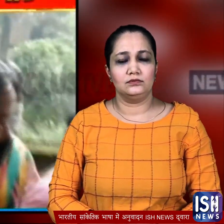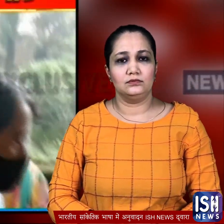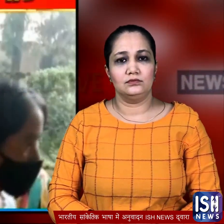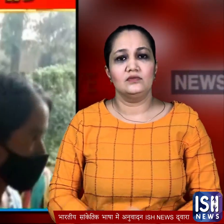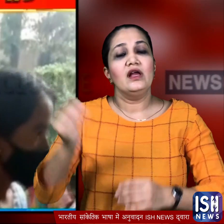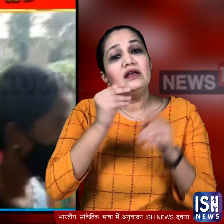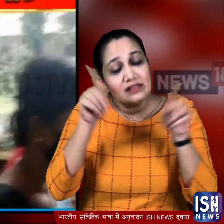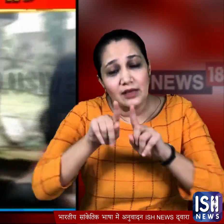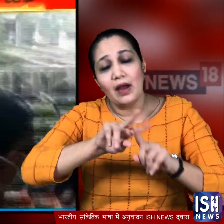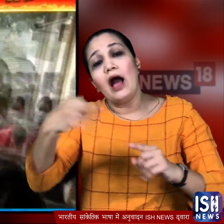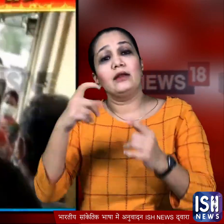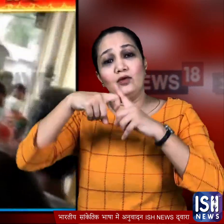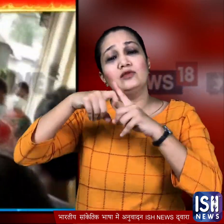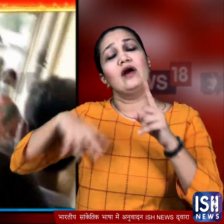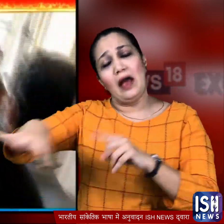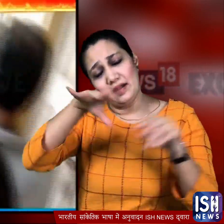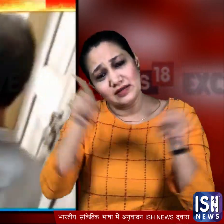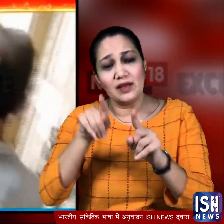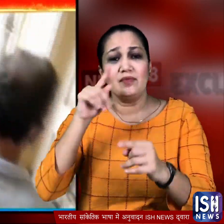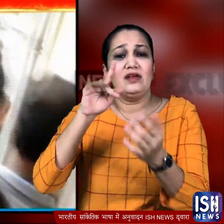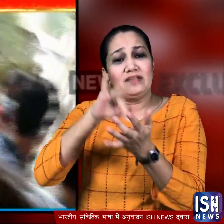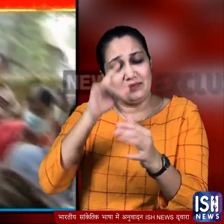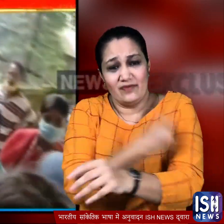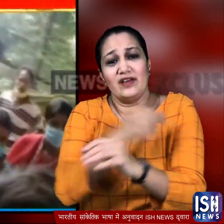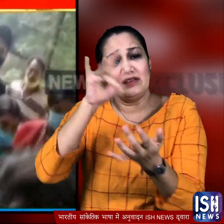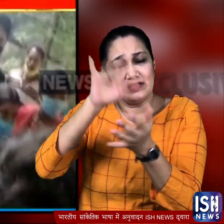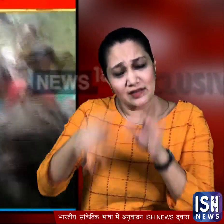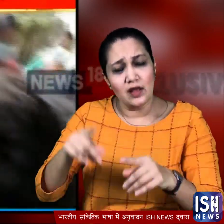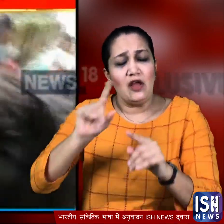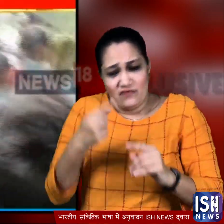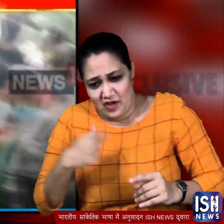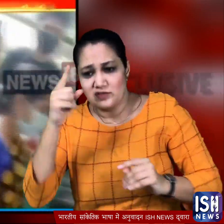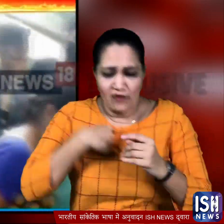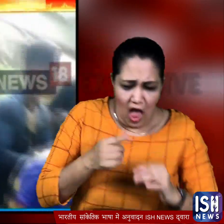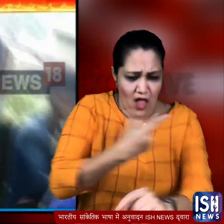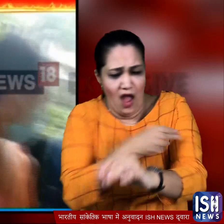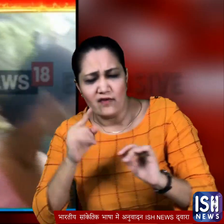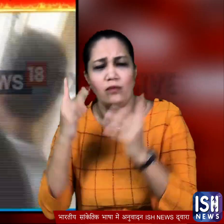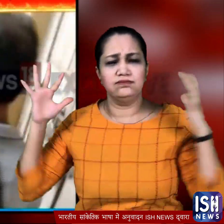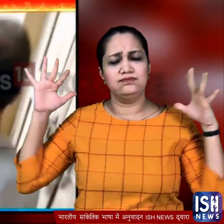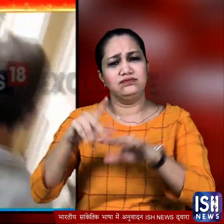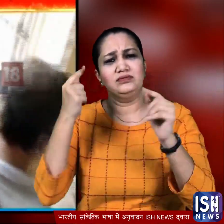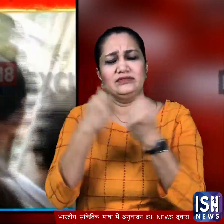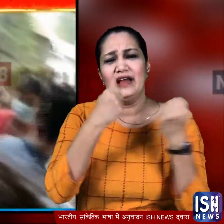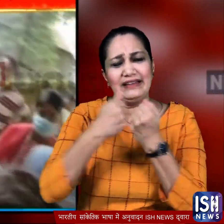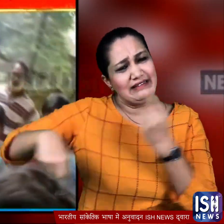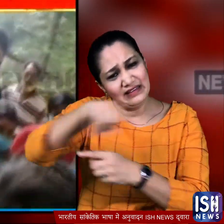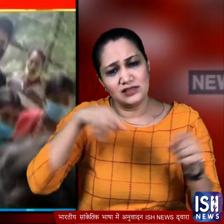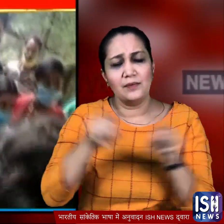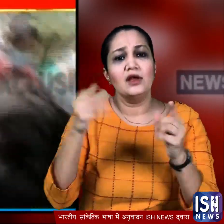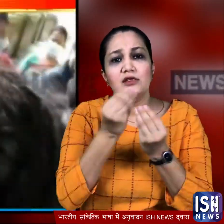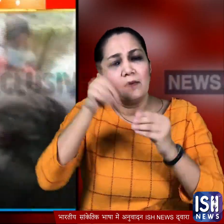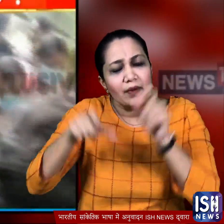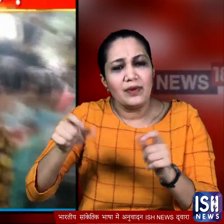कुछ यही हाल कूच बिहार में भी दिखा, जहां के वैक्सीनेशन सेंटर पर भी पहले टीका लगवाने के चक्कर में हंगामा हो गया, क्योंकि वहां कुछ लोगों ने हर